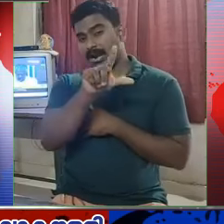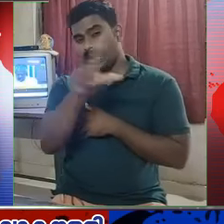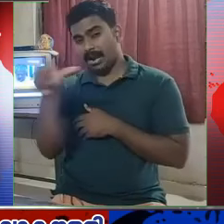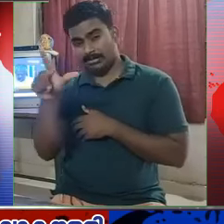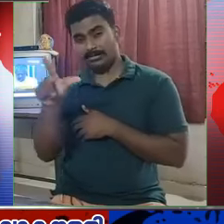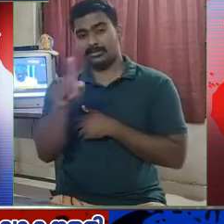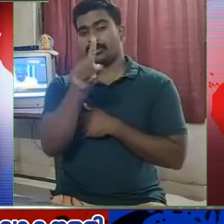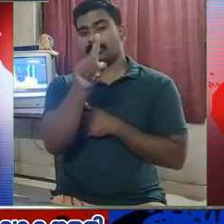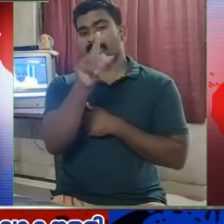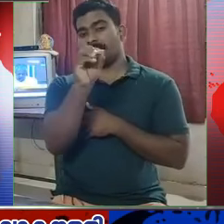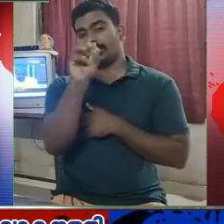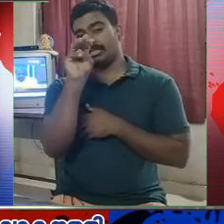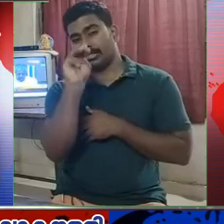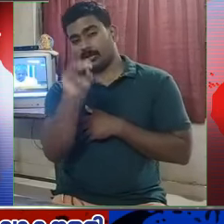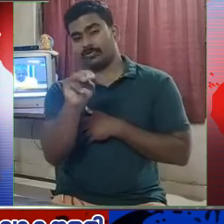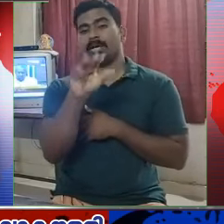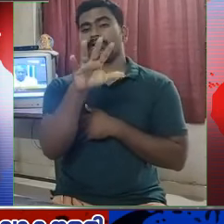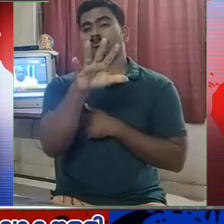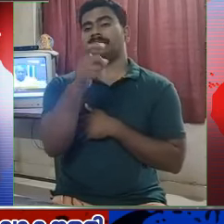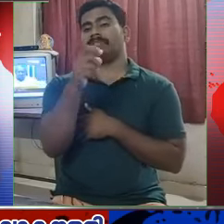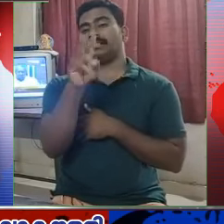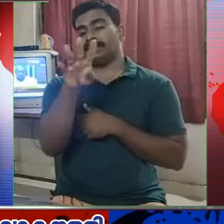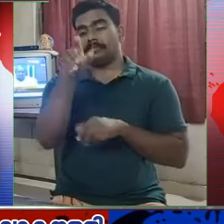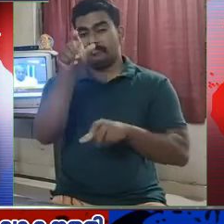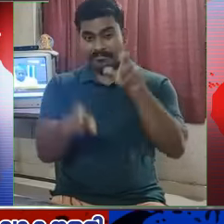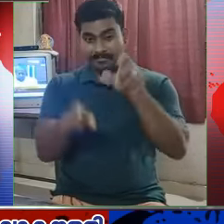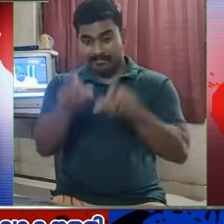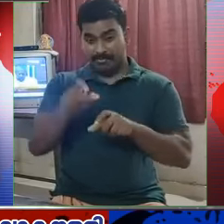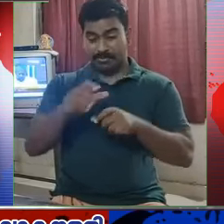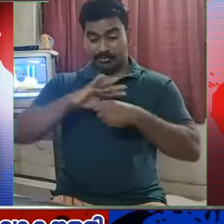3846 പേർ മരണപ്പെട്ടു.